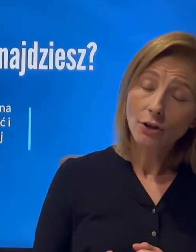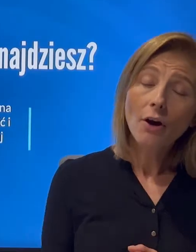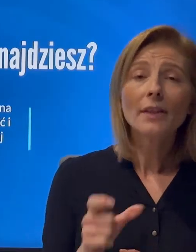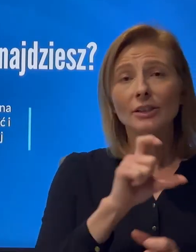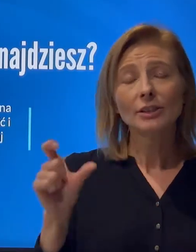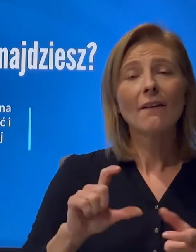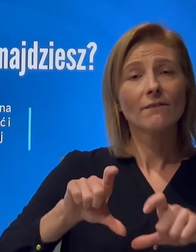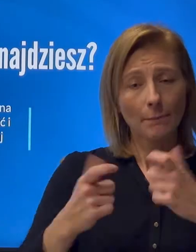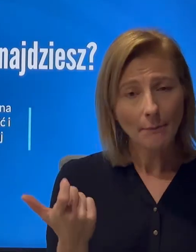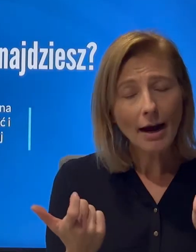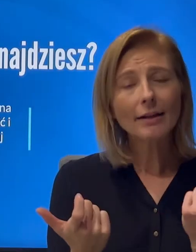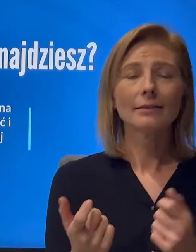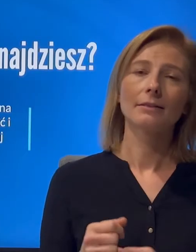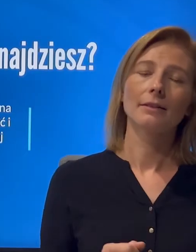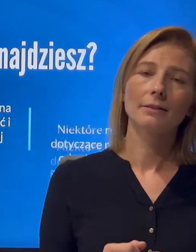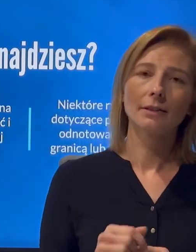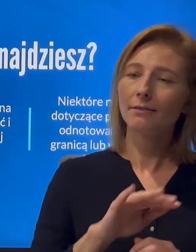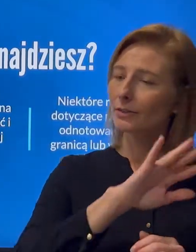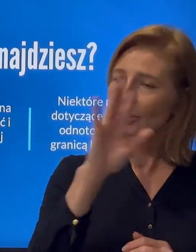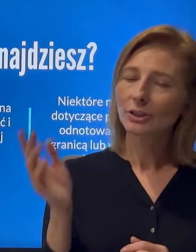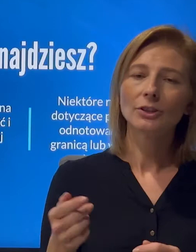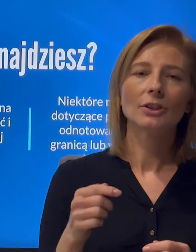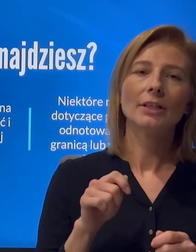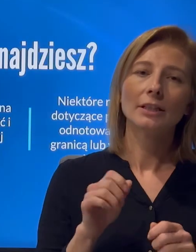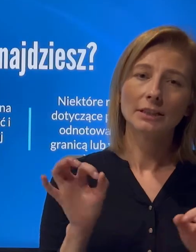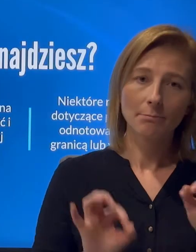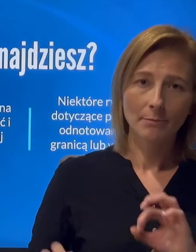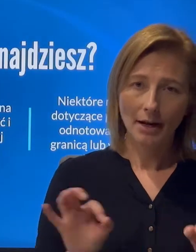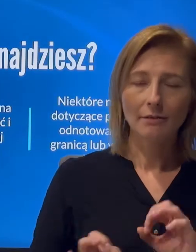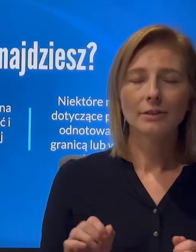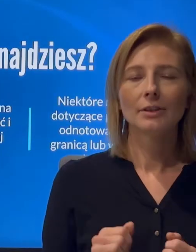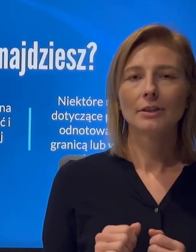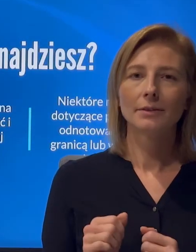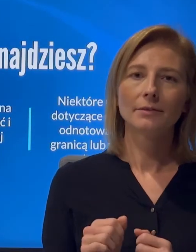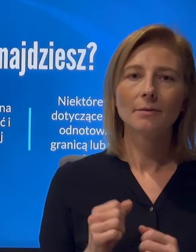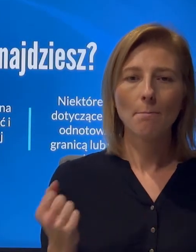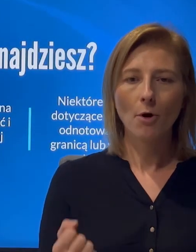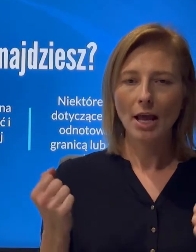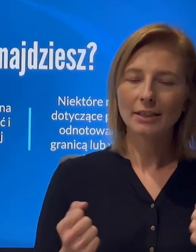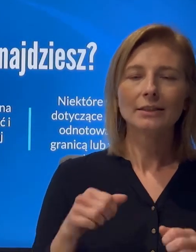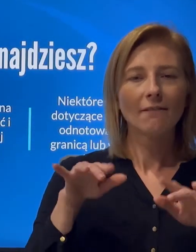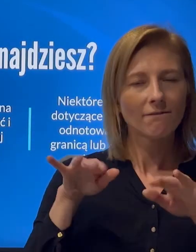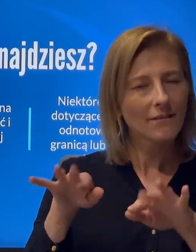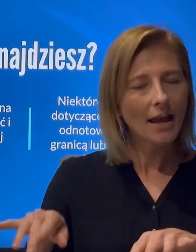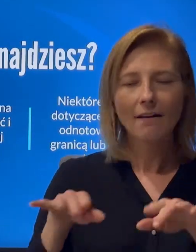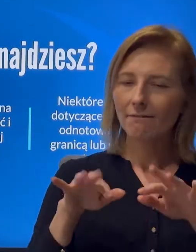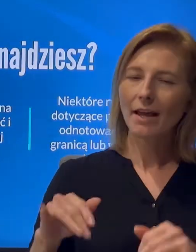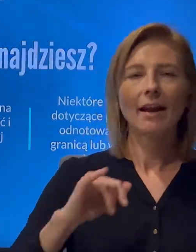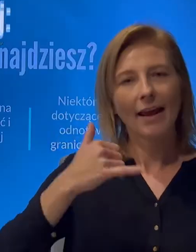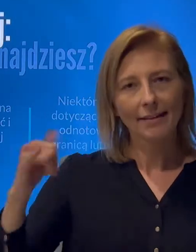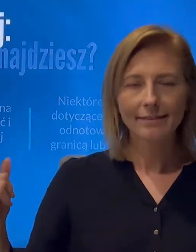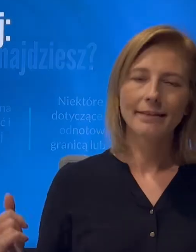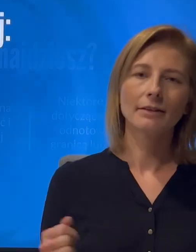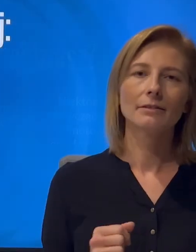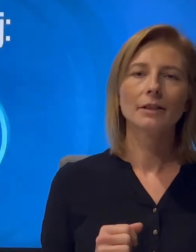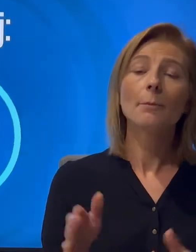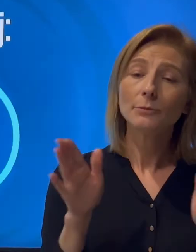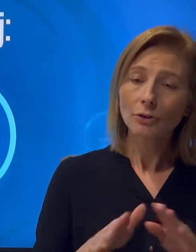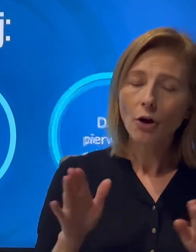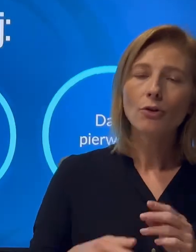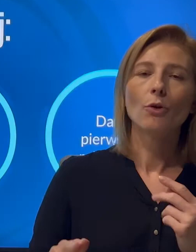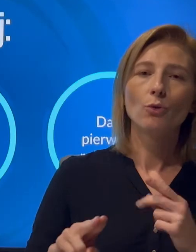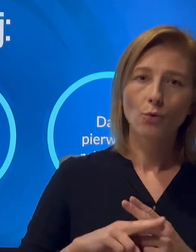stany licznika z badań technicznych oraz niektóre ryzyka dotyczące pojazdu i wiele, wiele innych. Przygotuj więc